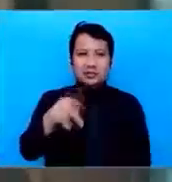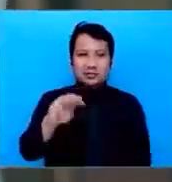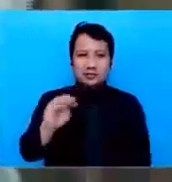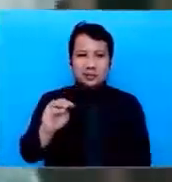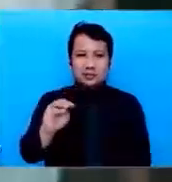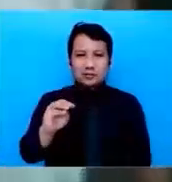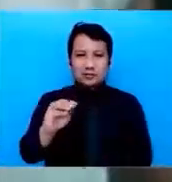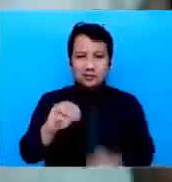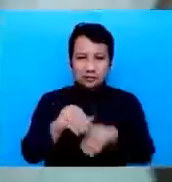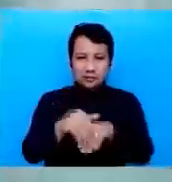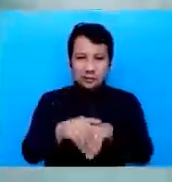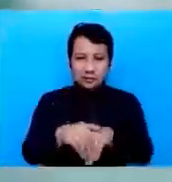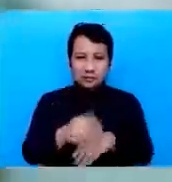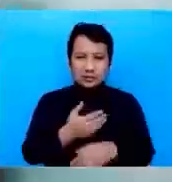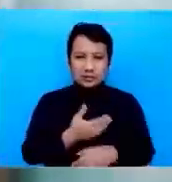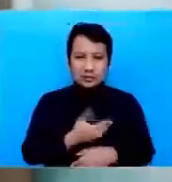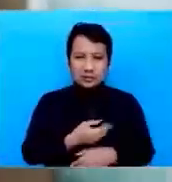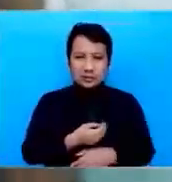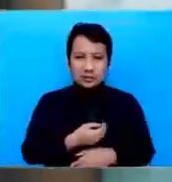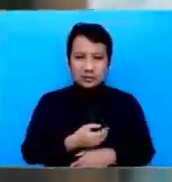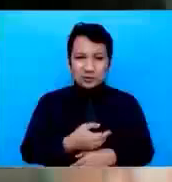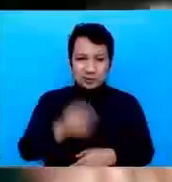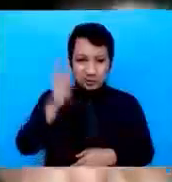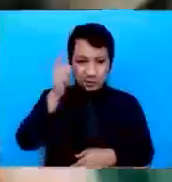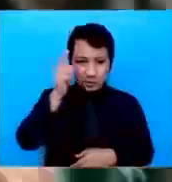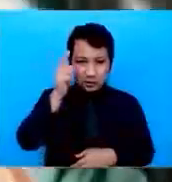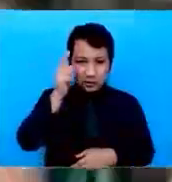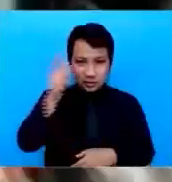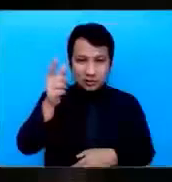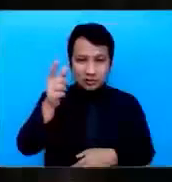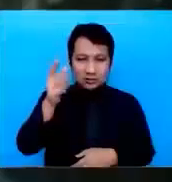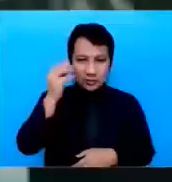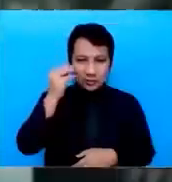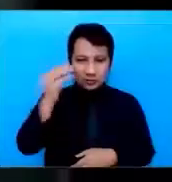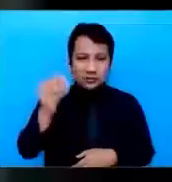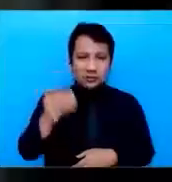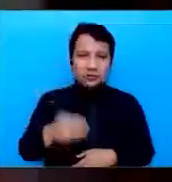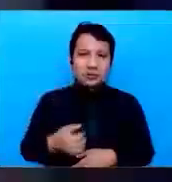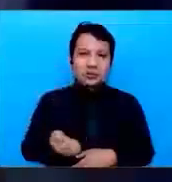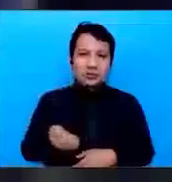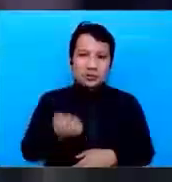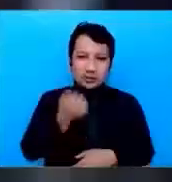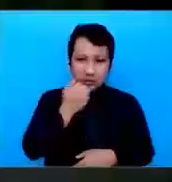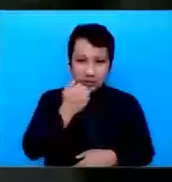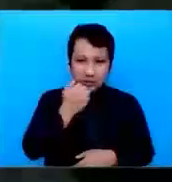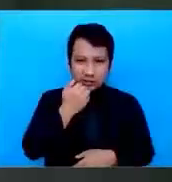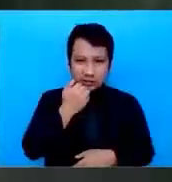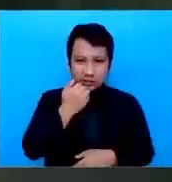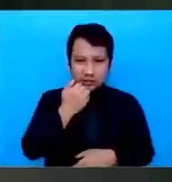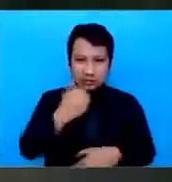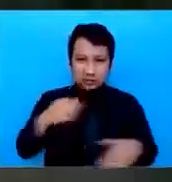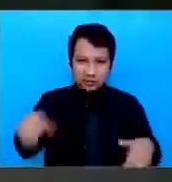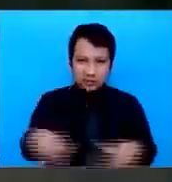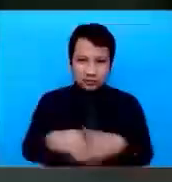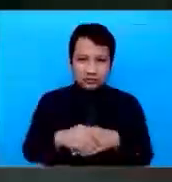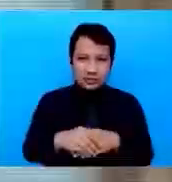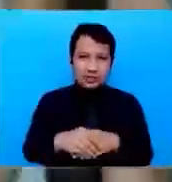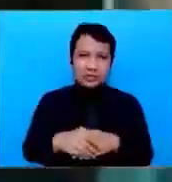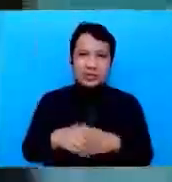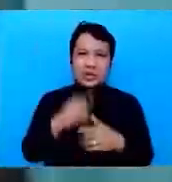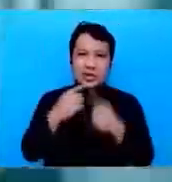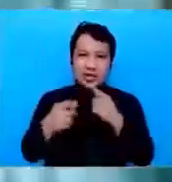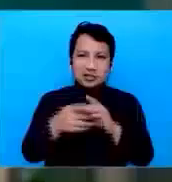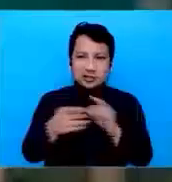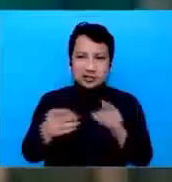kaba po ng groom na si Lloyd Alfie Magpantay, nagkamali-mali siya sa kanyang wedding vows para sa bride niyang